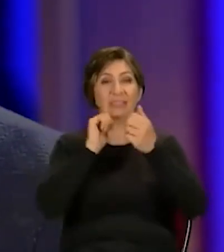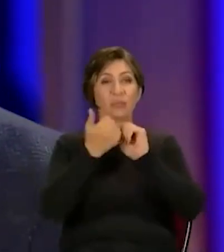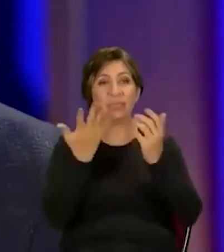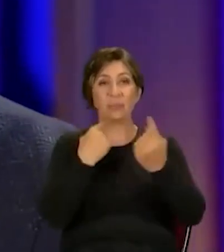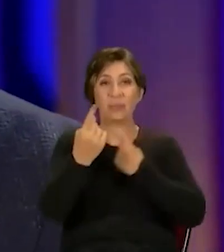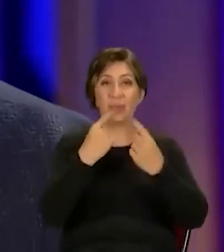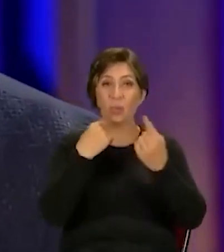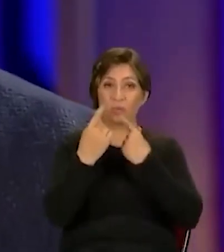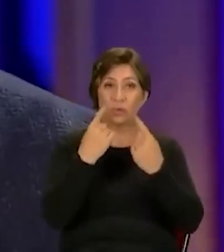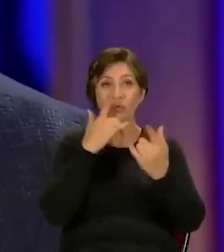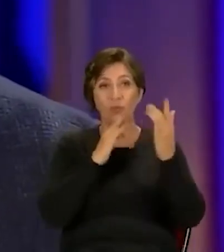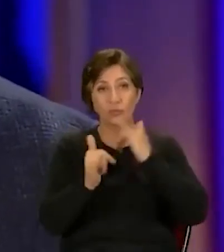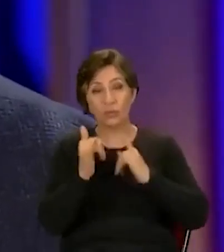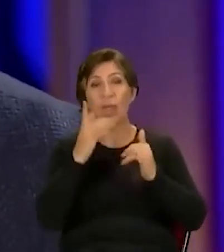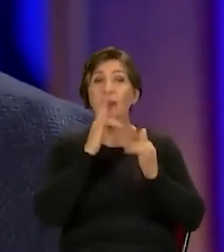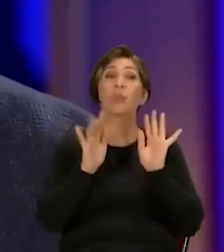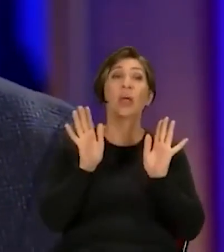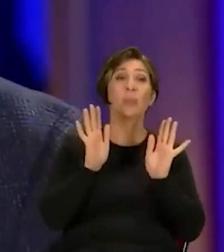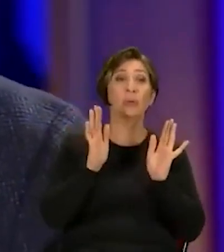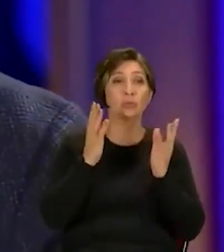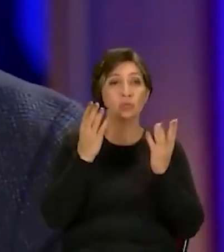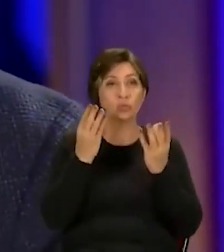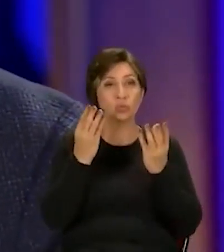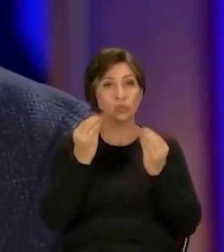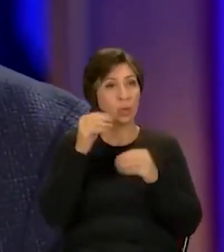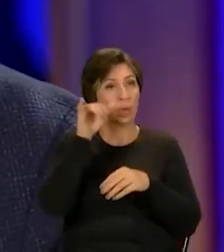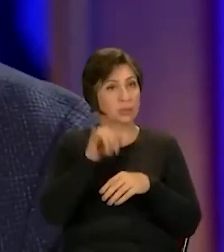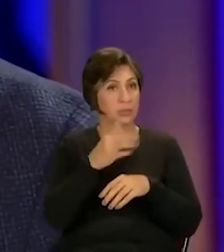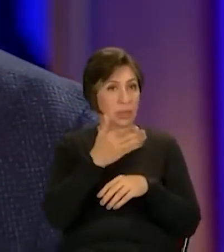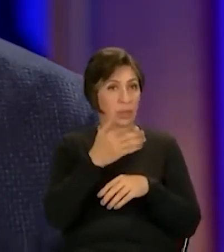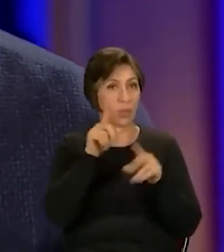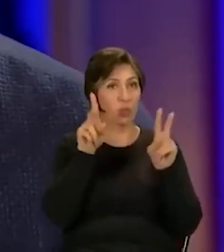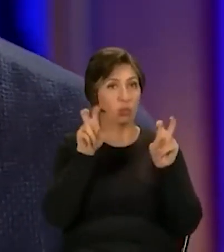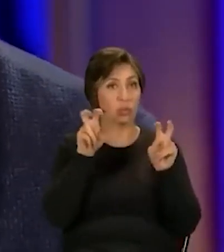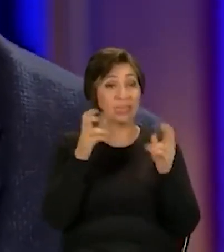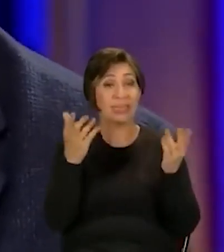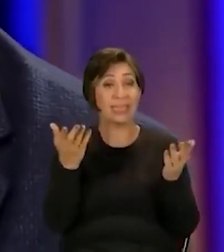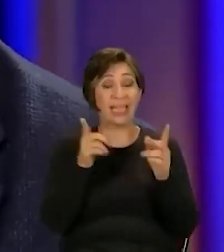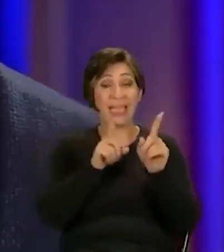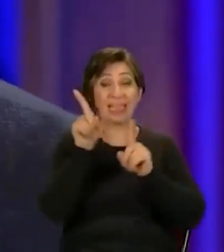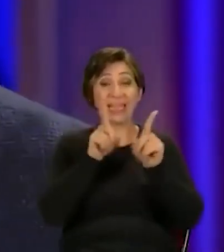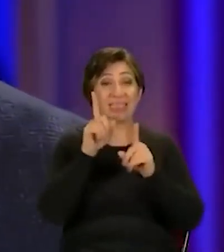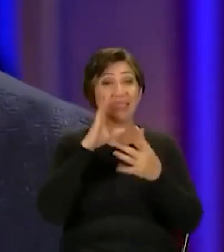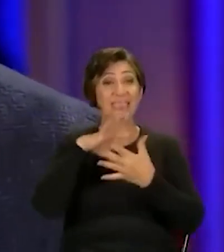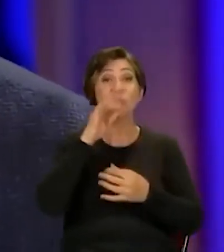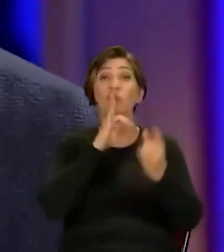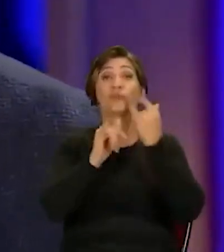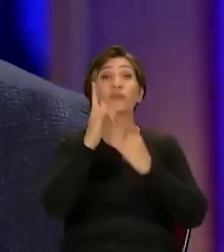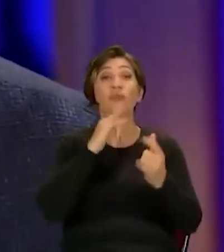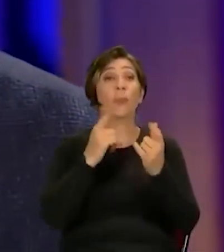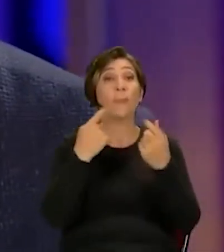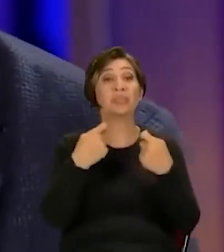birbiriyle konuşuyorlar, birbirlerine küfür ediyorlar mı etmiyorlar mı? Çok haklısınız aslında o konuda. Çünkü internette insanların birbirine